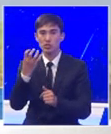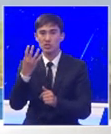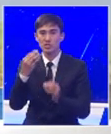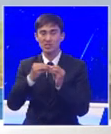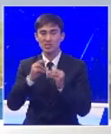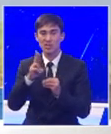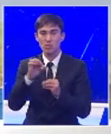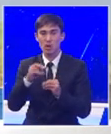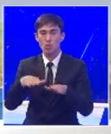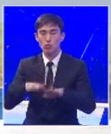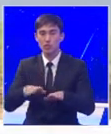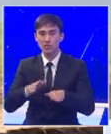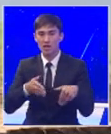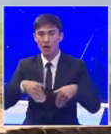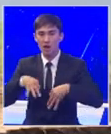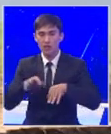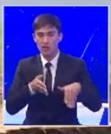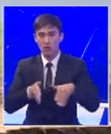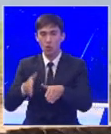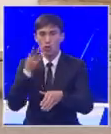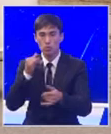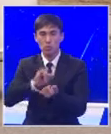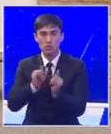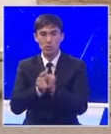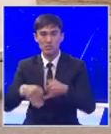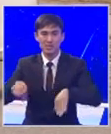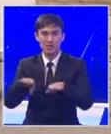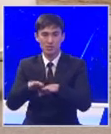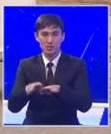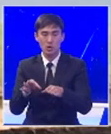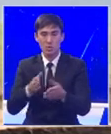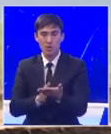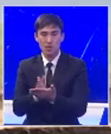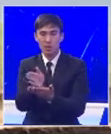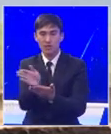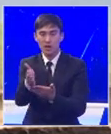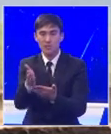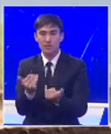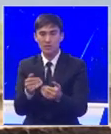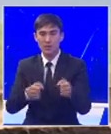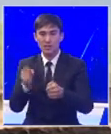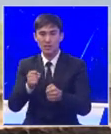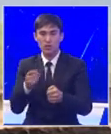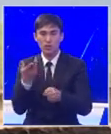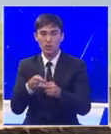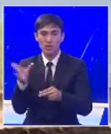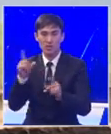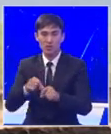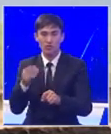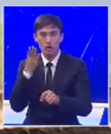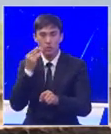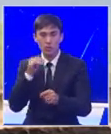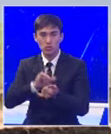410 километр участок автодороги Алматы-Ускемен закрыт. Мы перенаправляем водителей, которые едут с Алматы в Ускемен